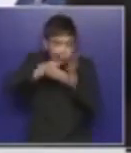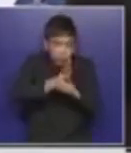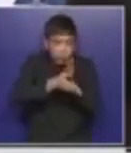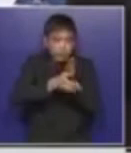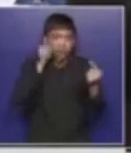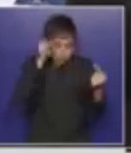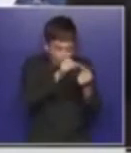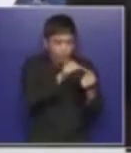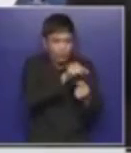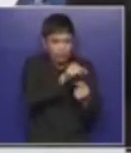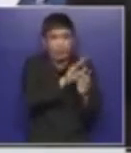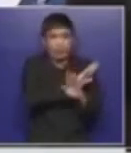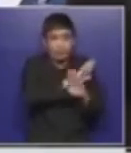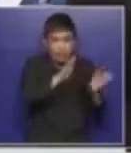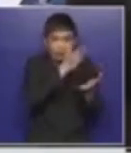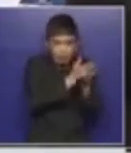ท่าเรือลำแรกที่ท่านซื้อไปเนี่ย